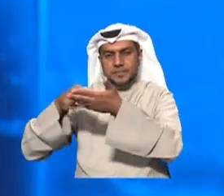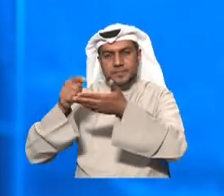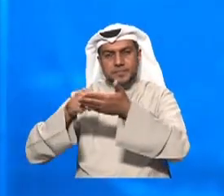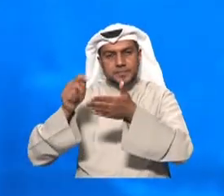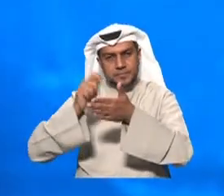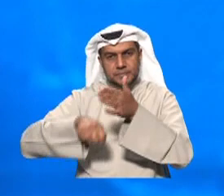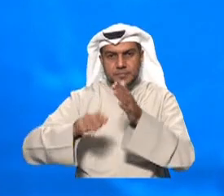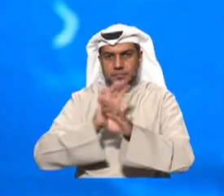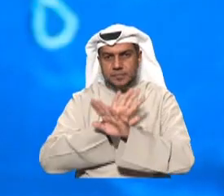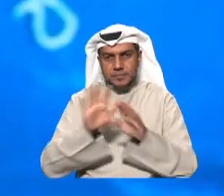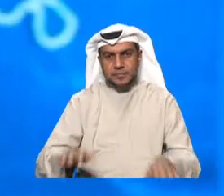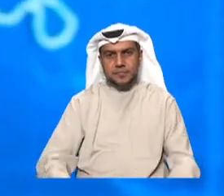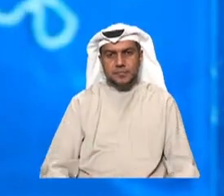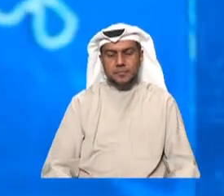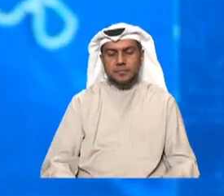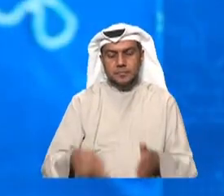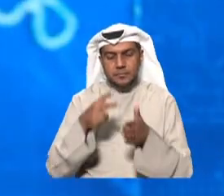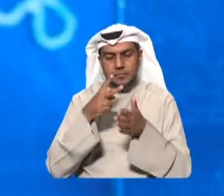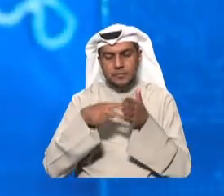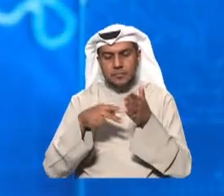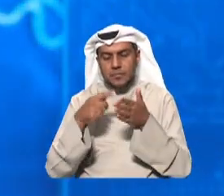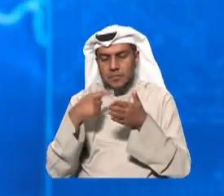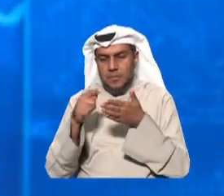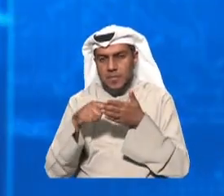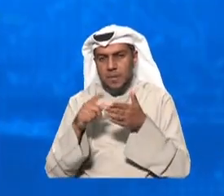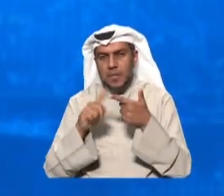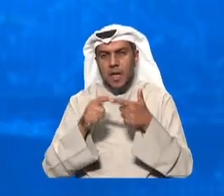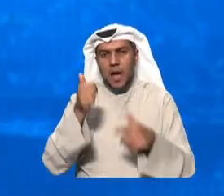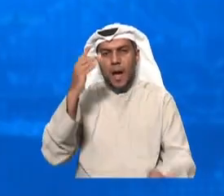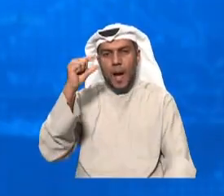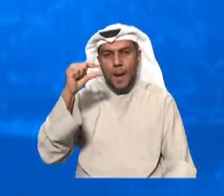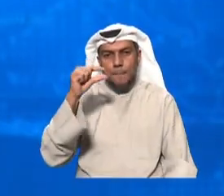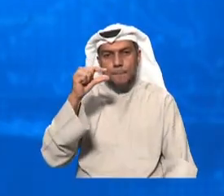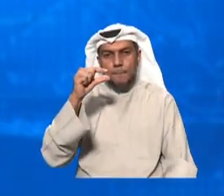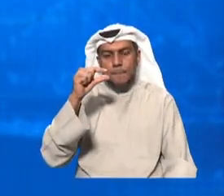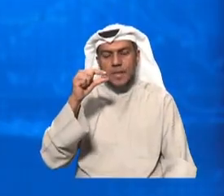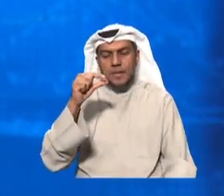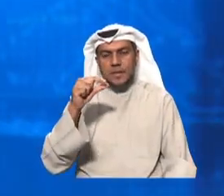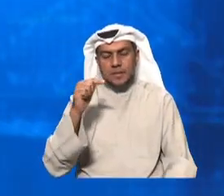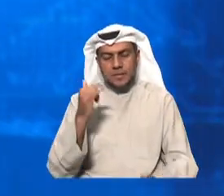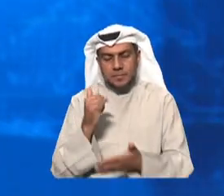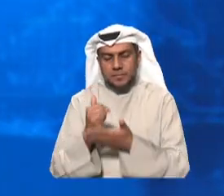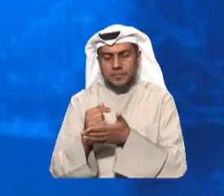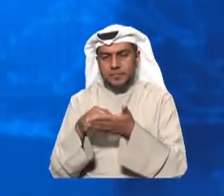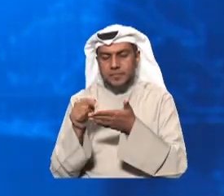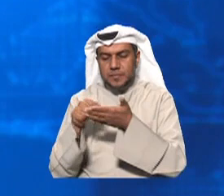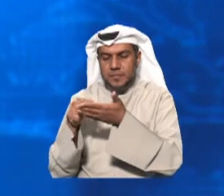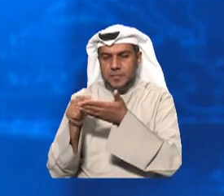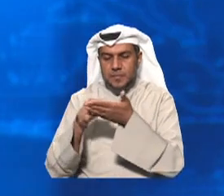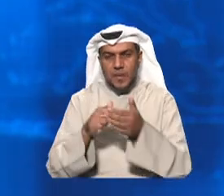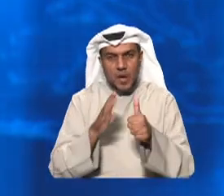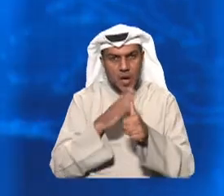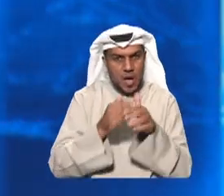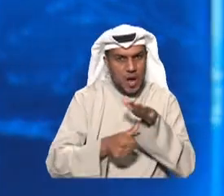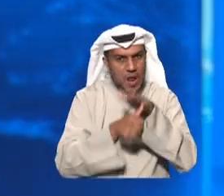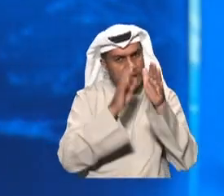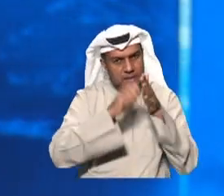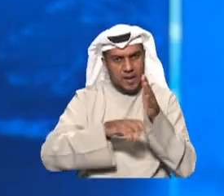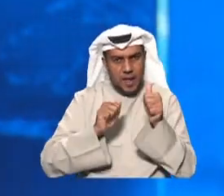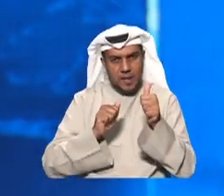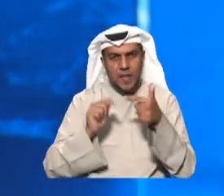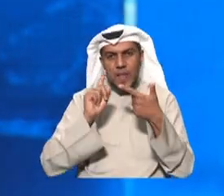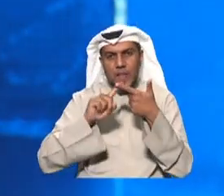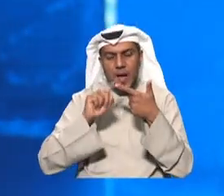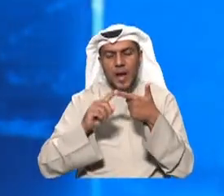الأمة للفصل التشريعي 16، وجاء انتخاب النائب الشحومي لمنصب نائب الرئيس في جلسة